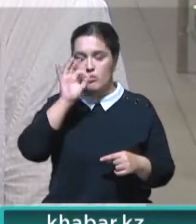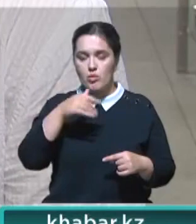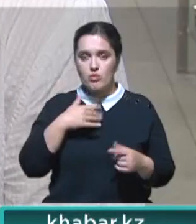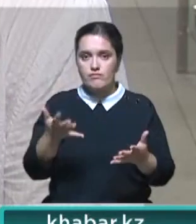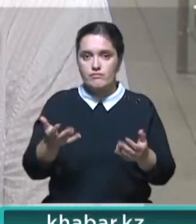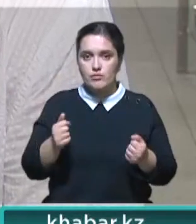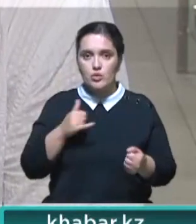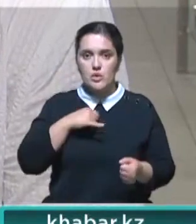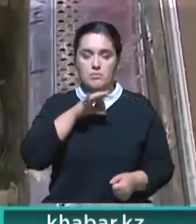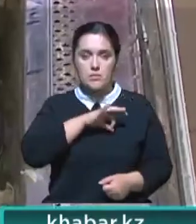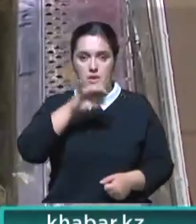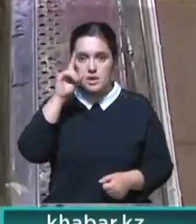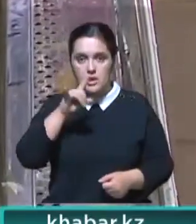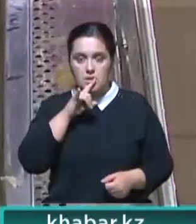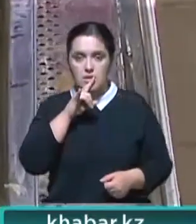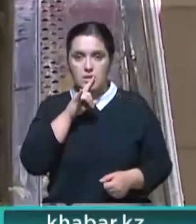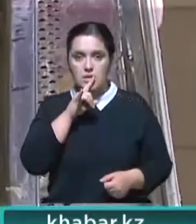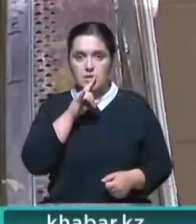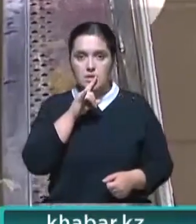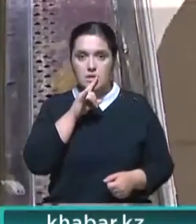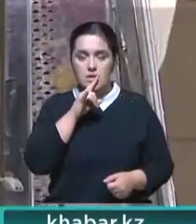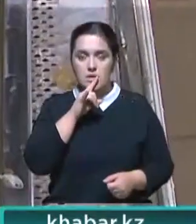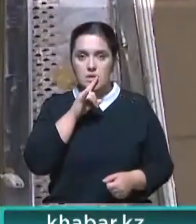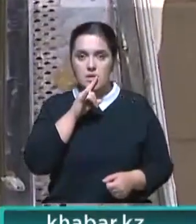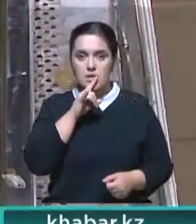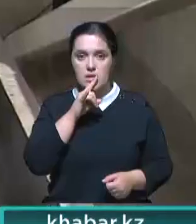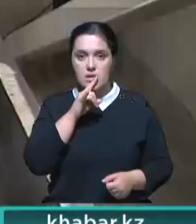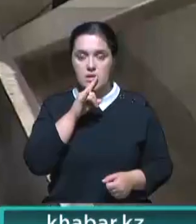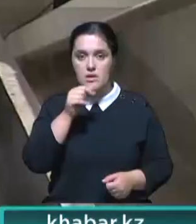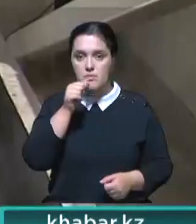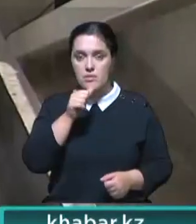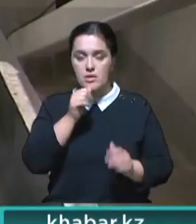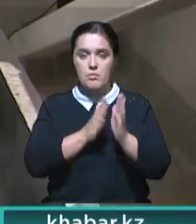разрастание приступили к закрытой системе по выращиванию на креветки